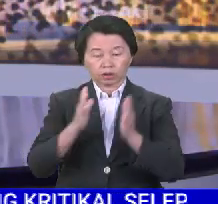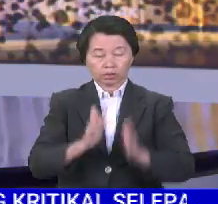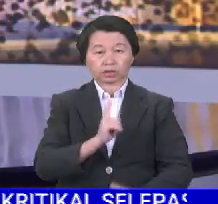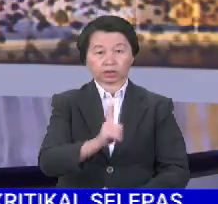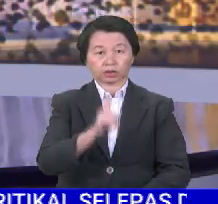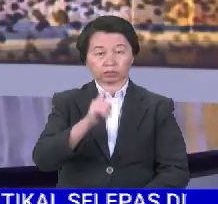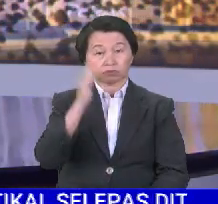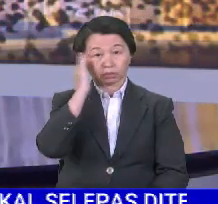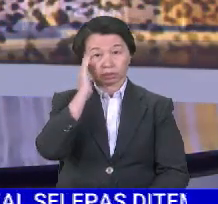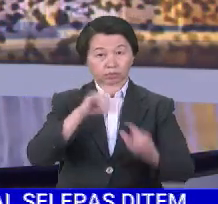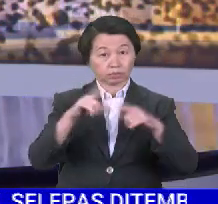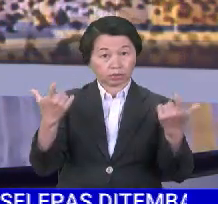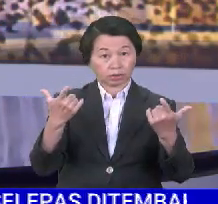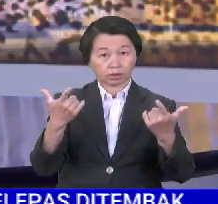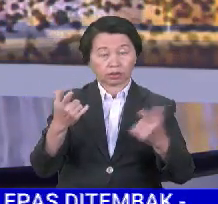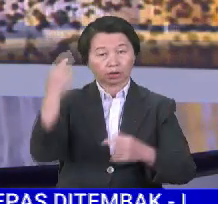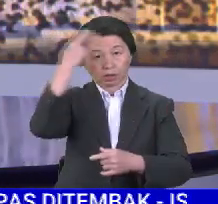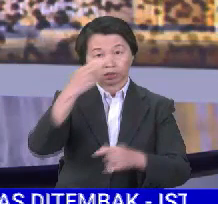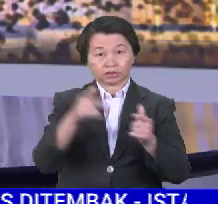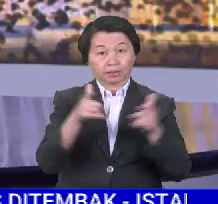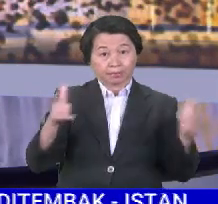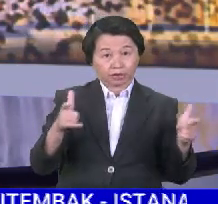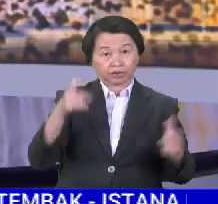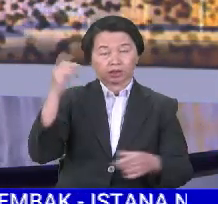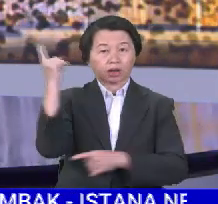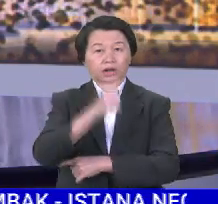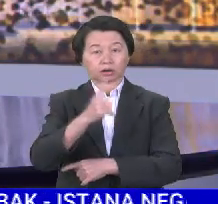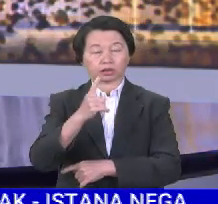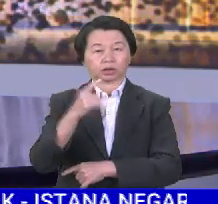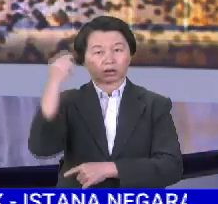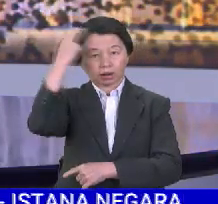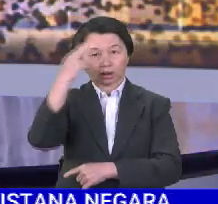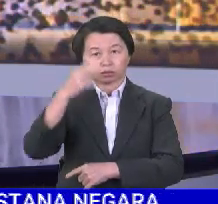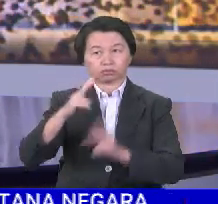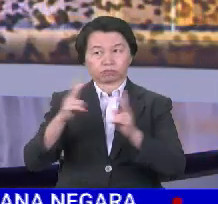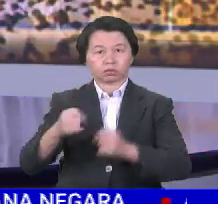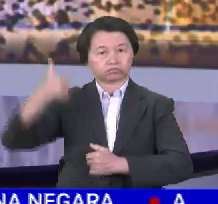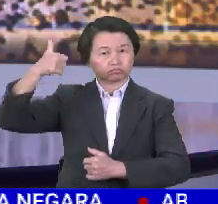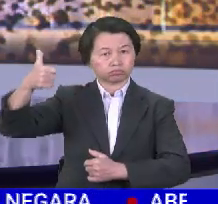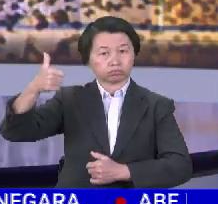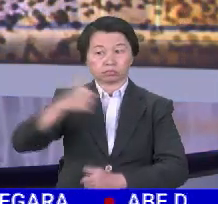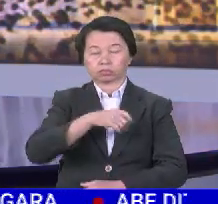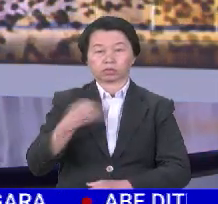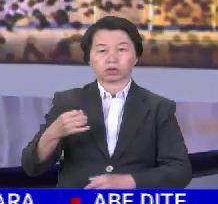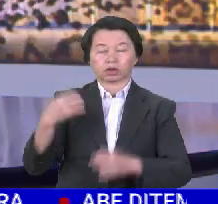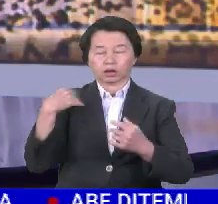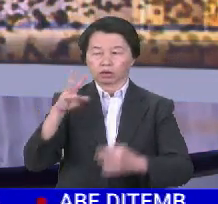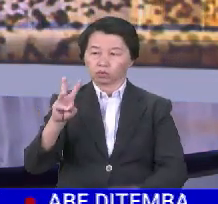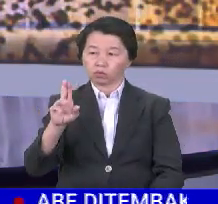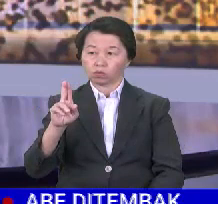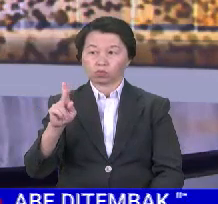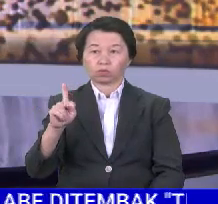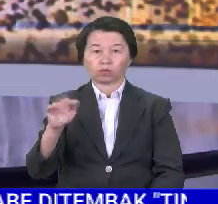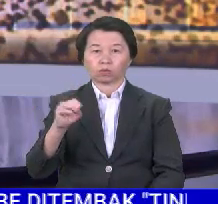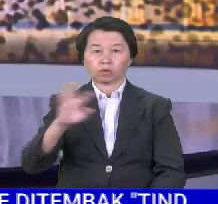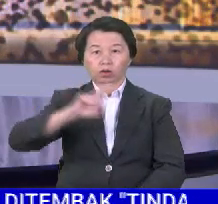perlu tahu perbezaan istilah Haji Akbar atau Hari Haji yang paling agung dan keistimewaan wukuf di Arafah pada